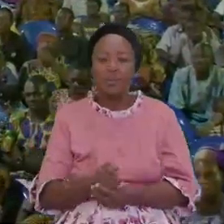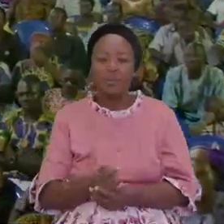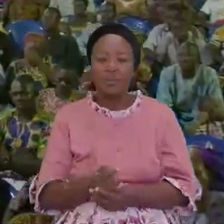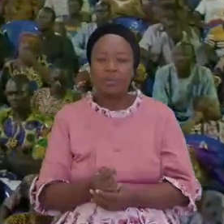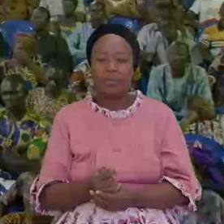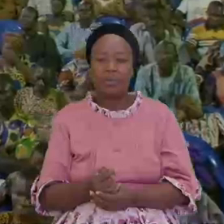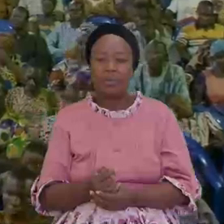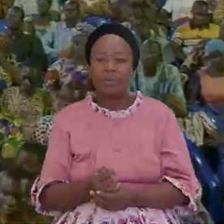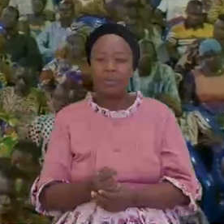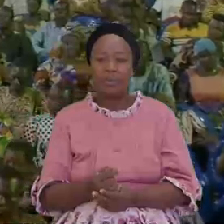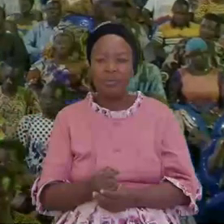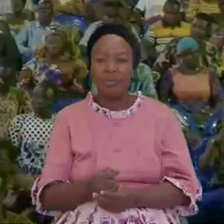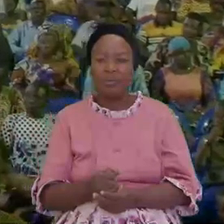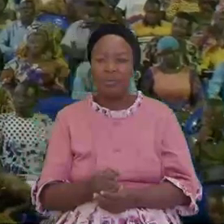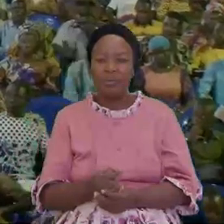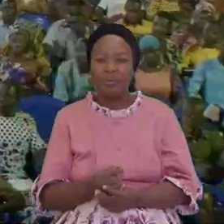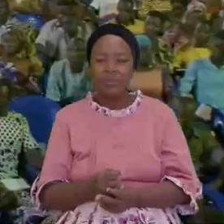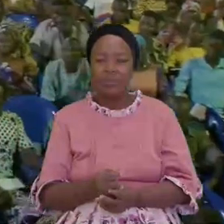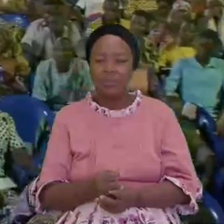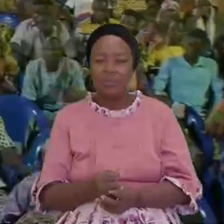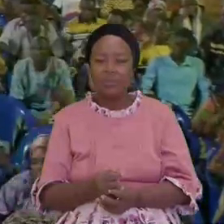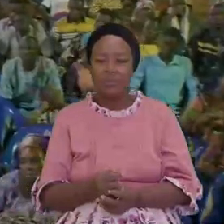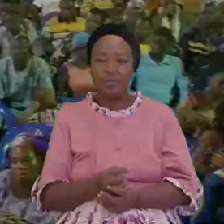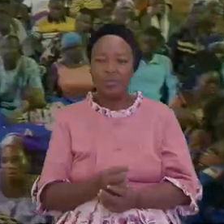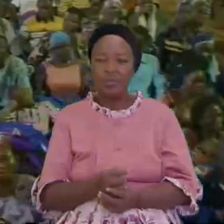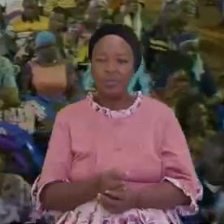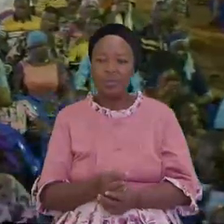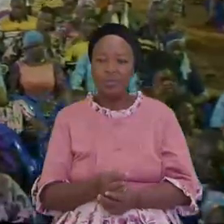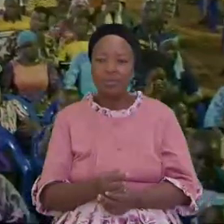nous soumettre totalement à lui.